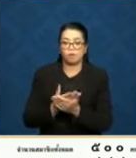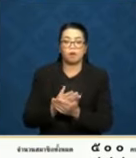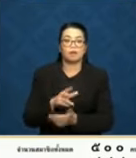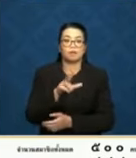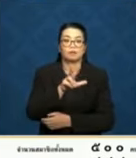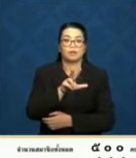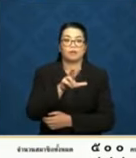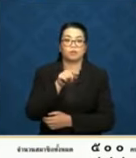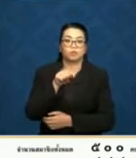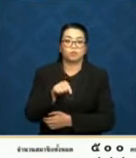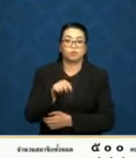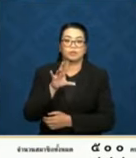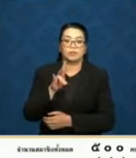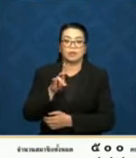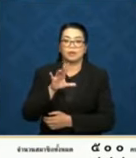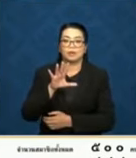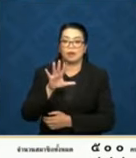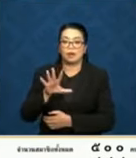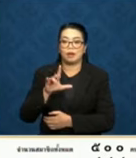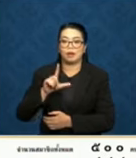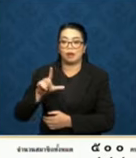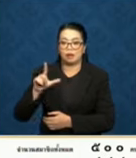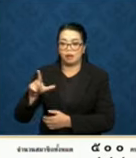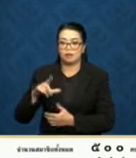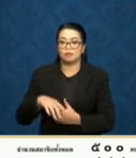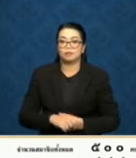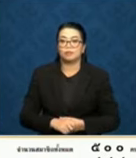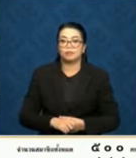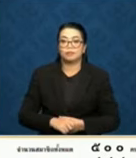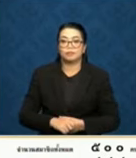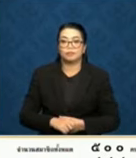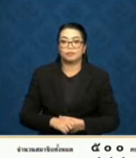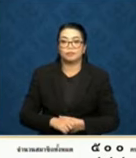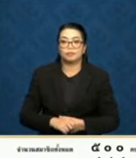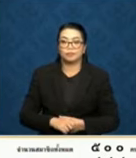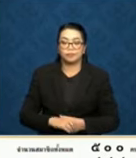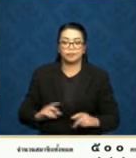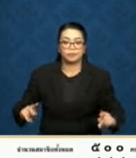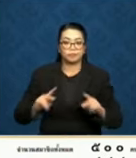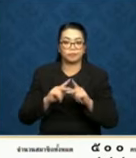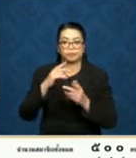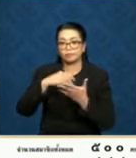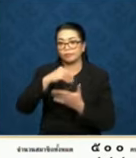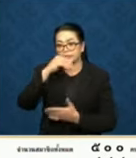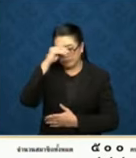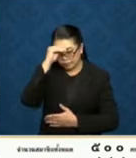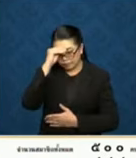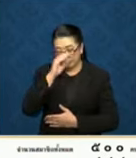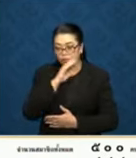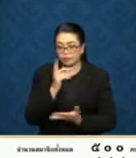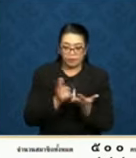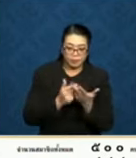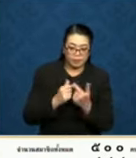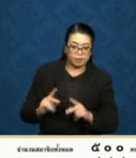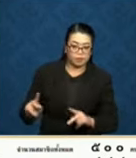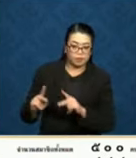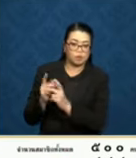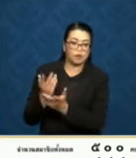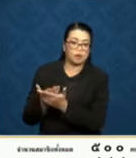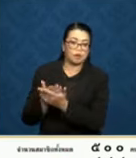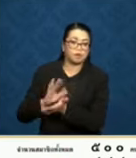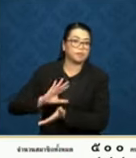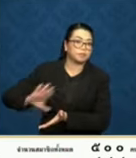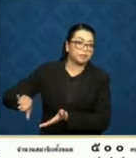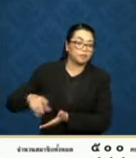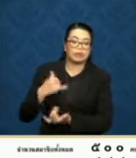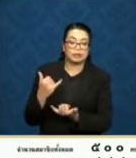ี่3.75 ล้าน ล้าน บาทโดยระหธษัทศการนั้ง. ถ้าหากวไม่นบกระสวงกครั้งนะครัซึปีนี้ตอง